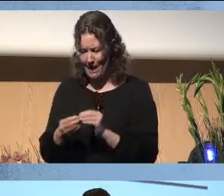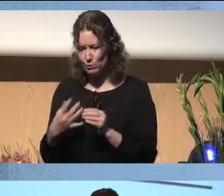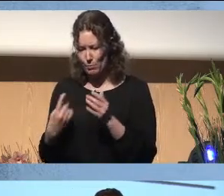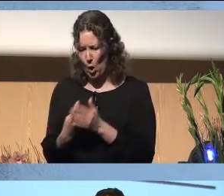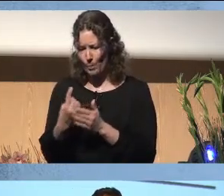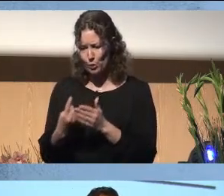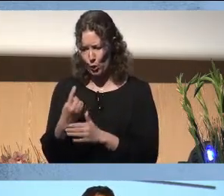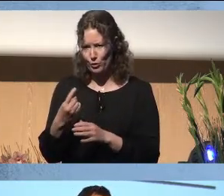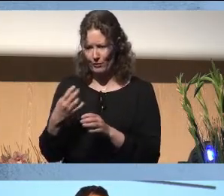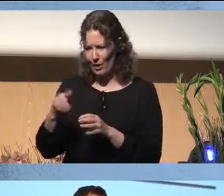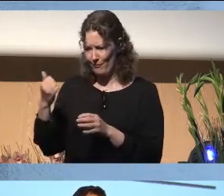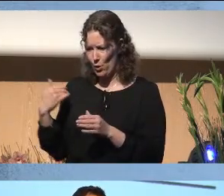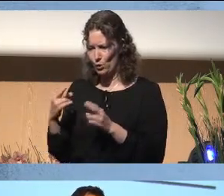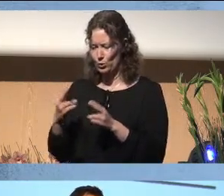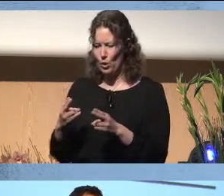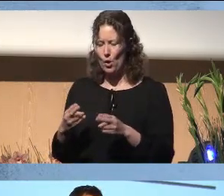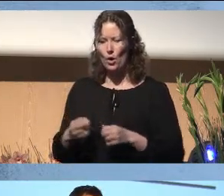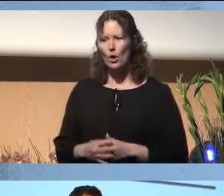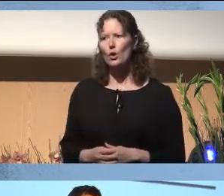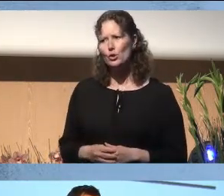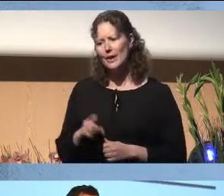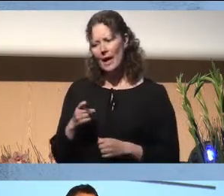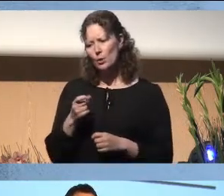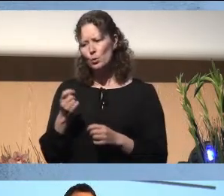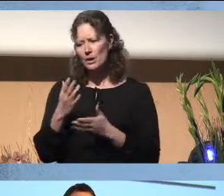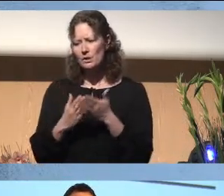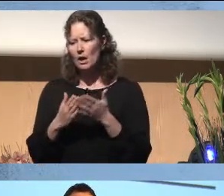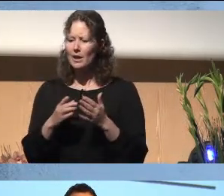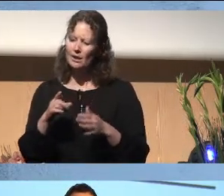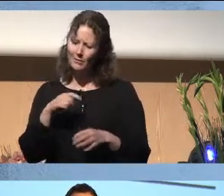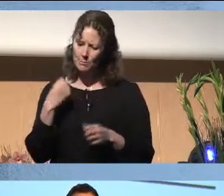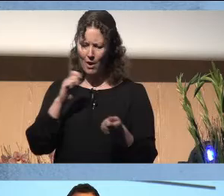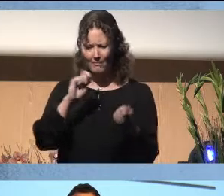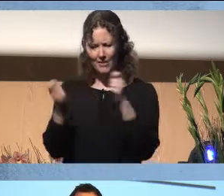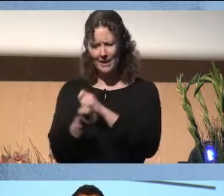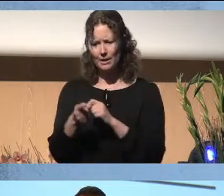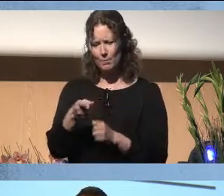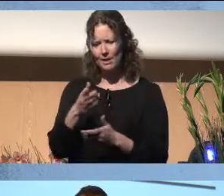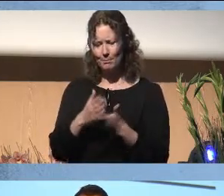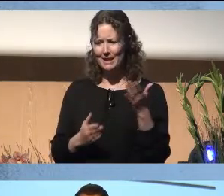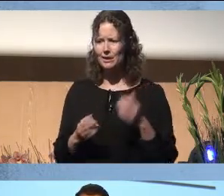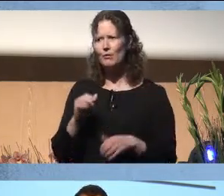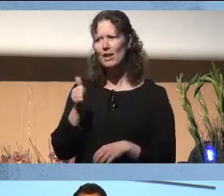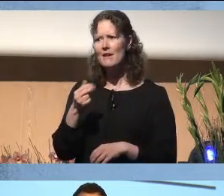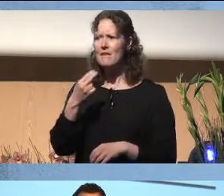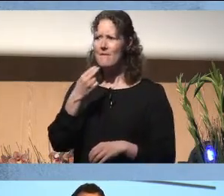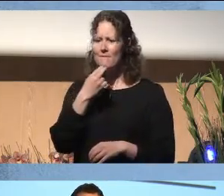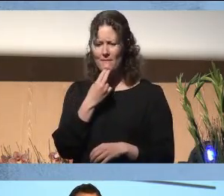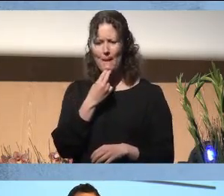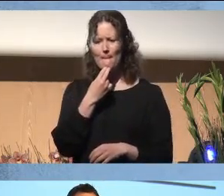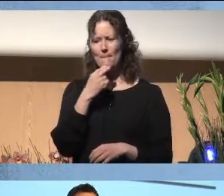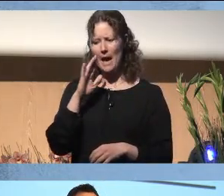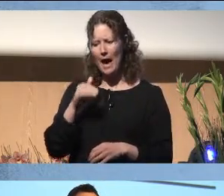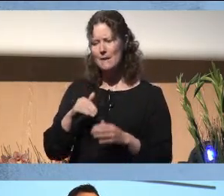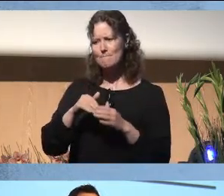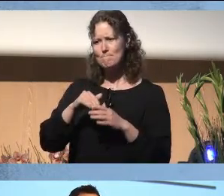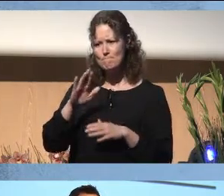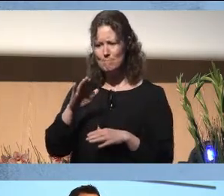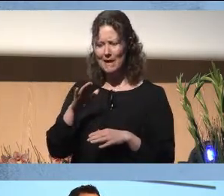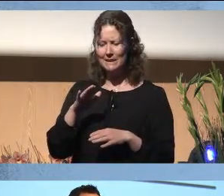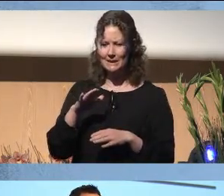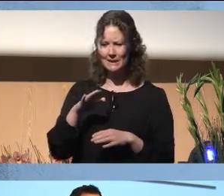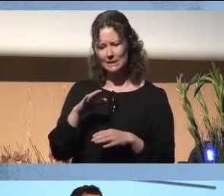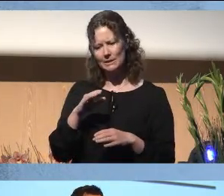uppstått sedan tidigare. Det här är en av de sakerna. Vi måste vända på den pilen. För vem är absolut mest lämpad